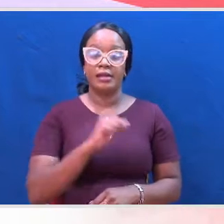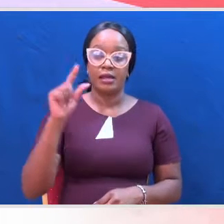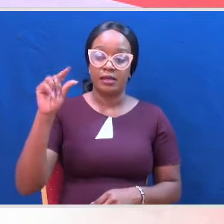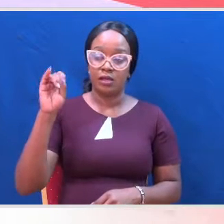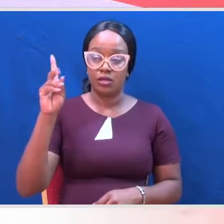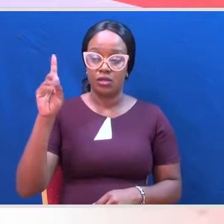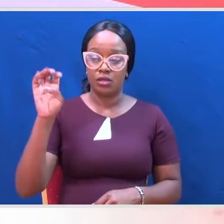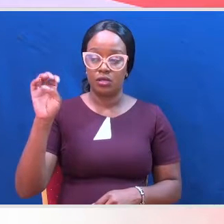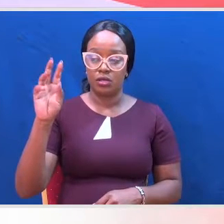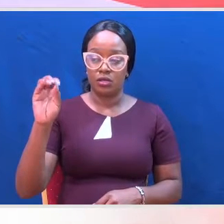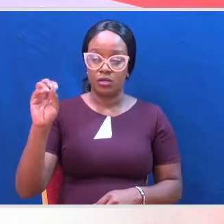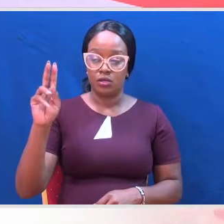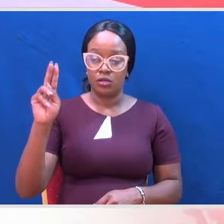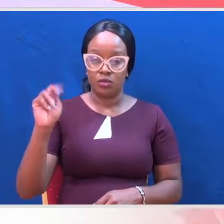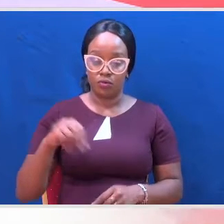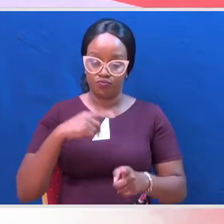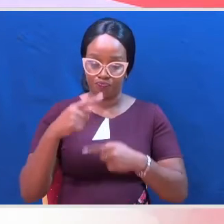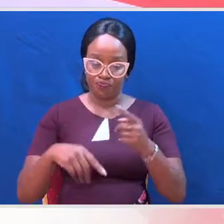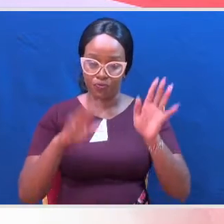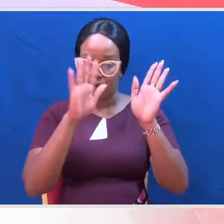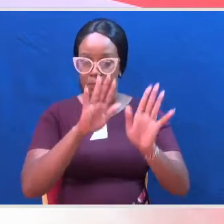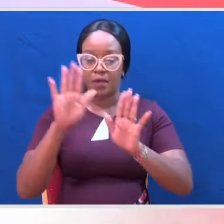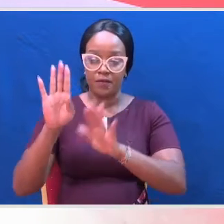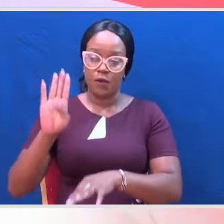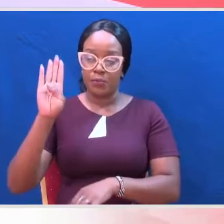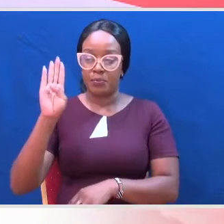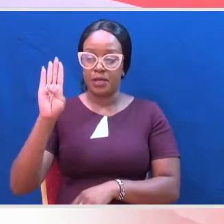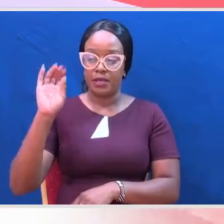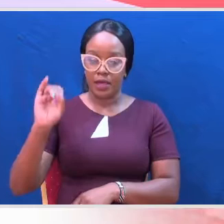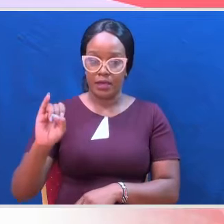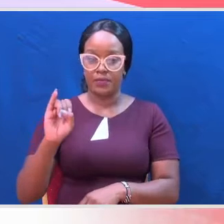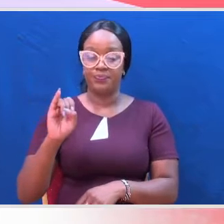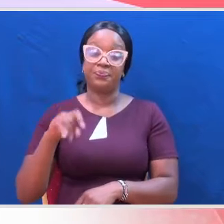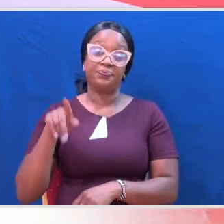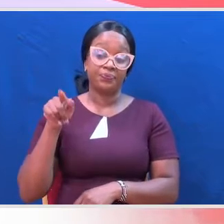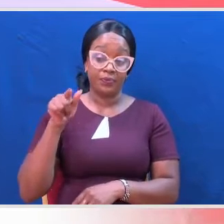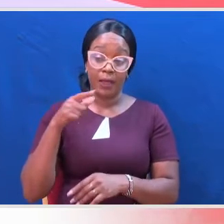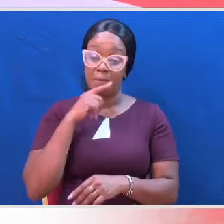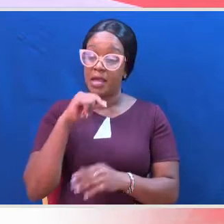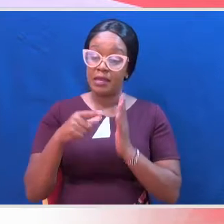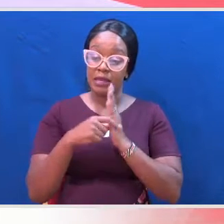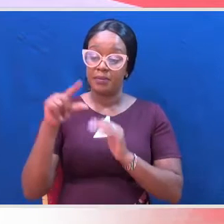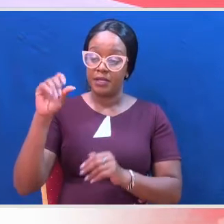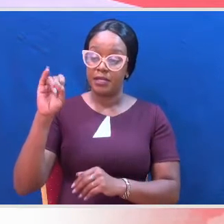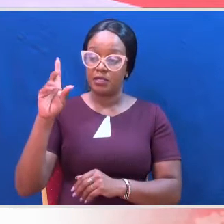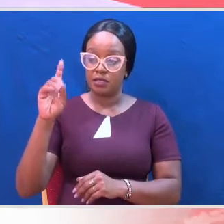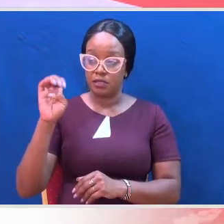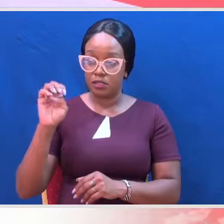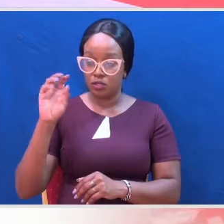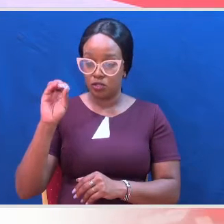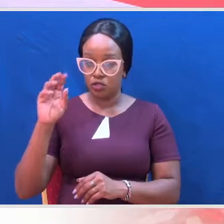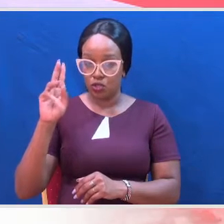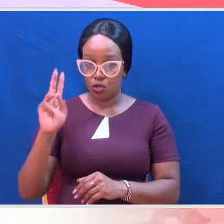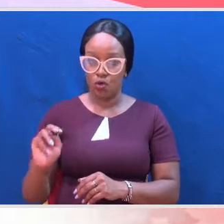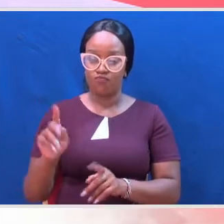Pia ameendelea kupigia upato ripoti ya BBI. Gideon Moi ameandamana na viongozi wengine huku wakihudhuria ibada ya kanisa